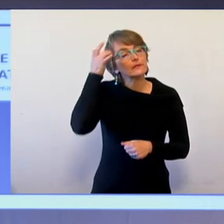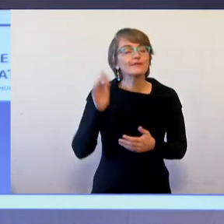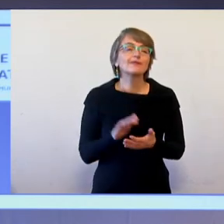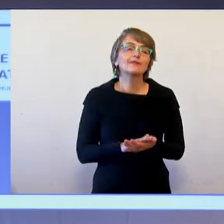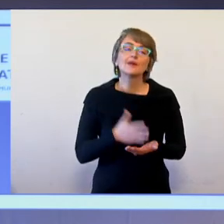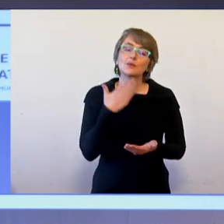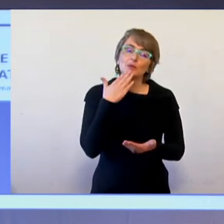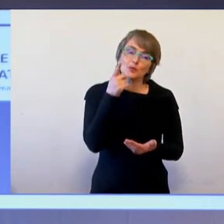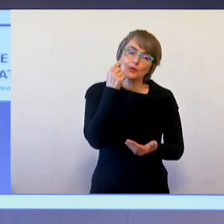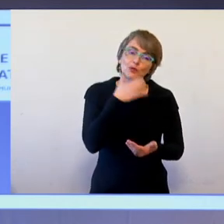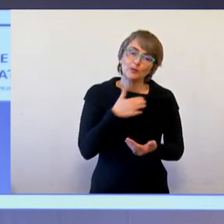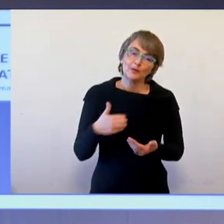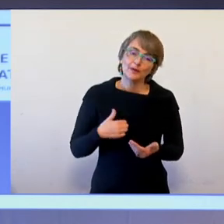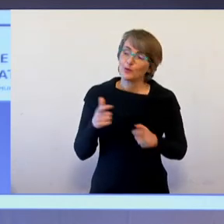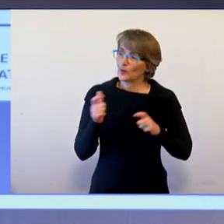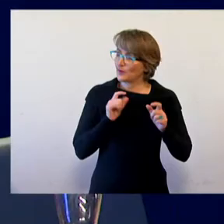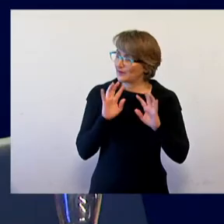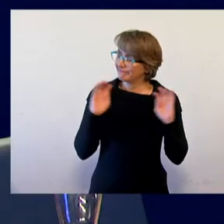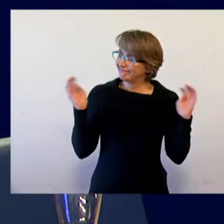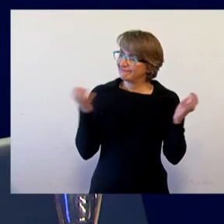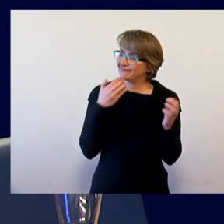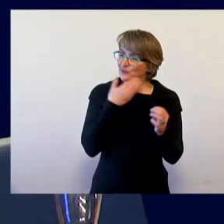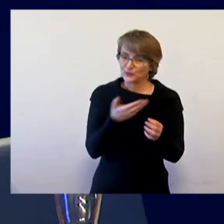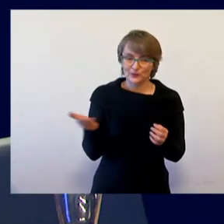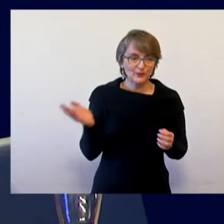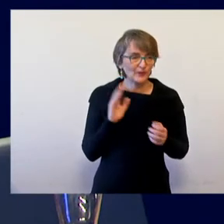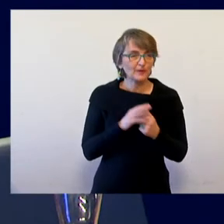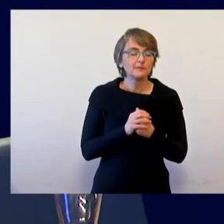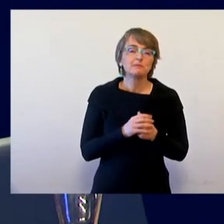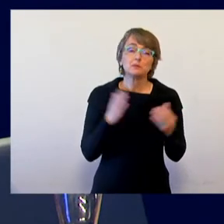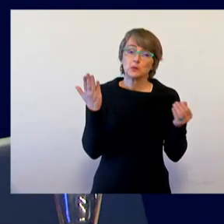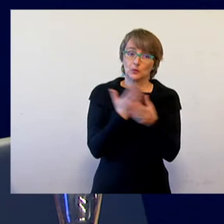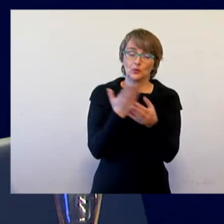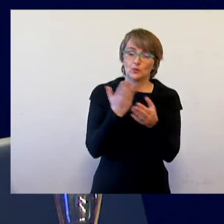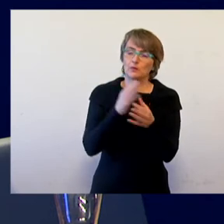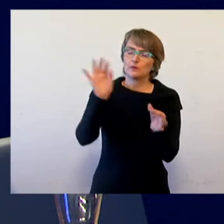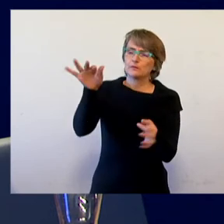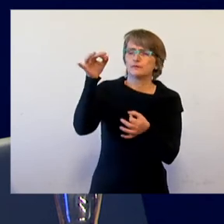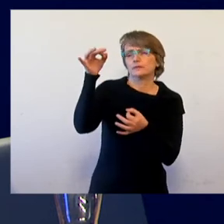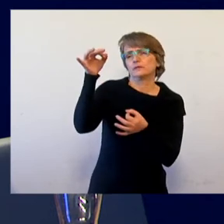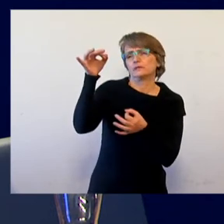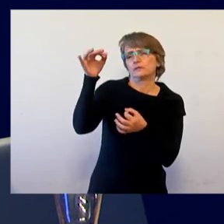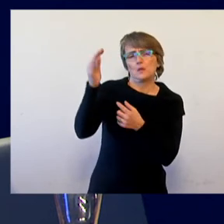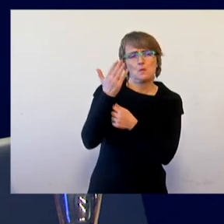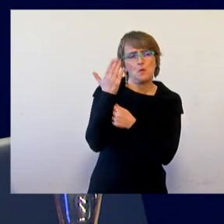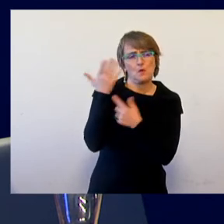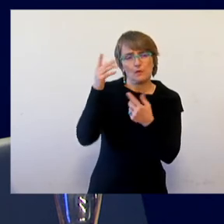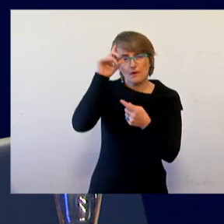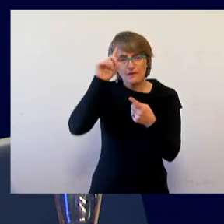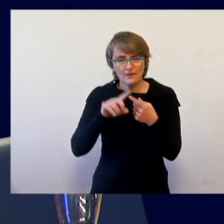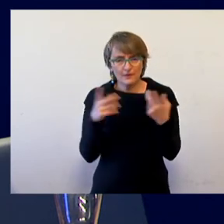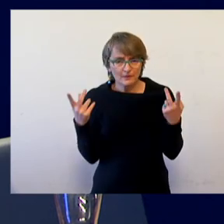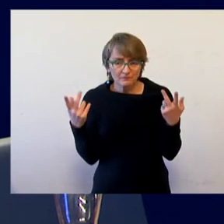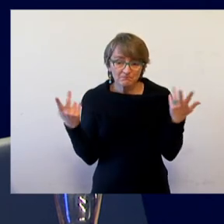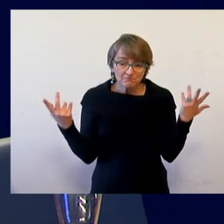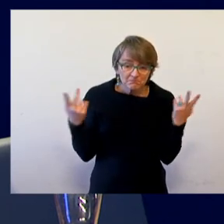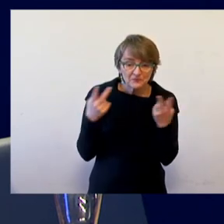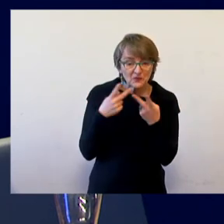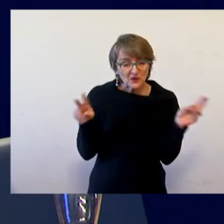Bonjour monsieur le maire, bonjour chers collègues. Alors vous nous présentez avec ce document la stratégie budgétaire pour notre ville en